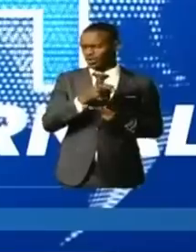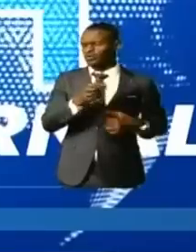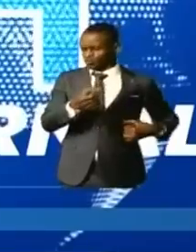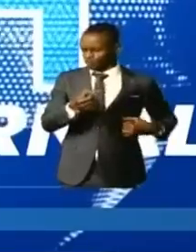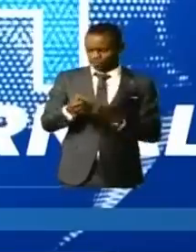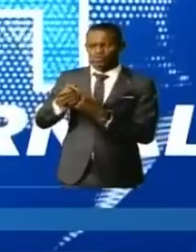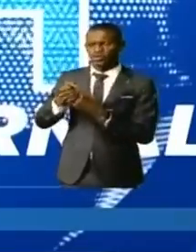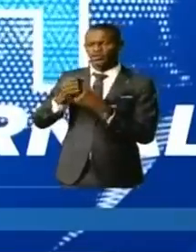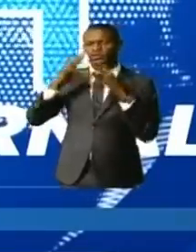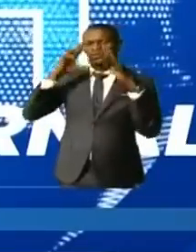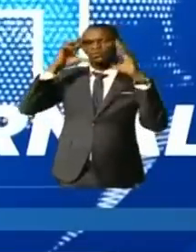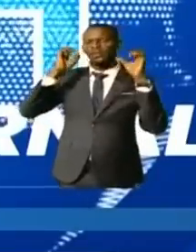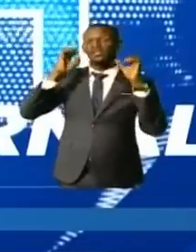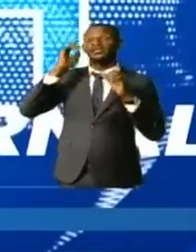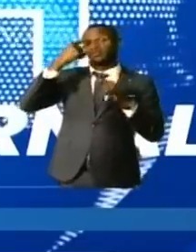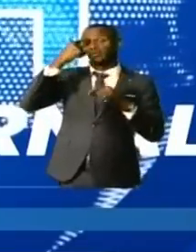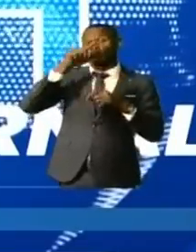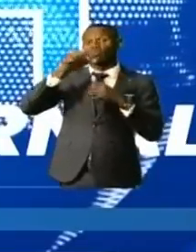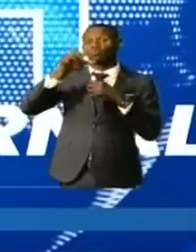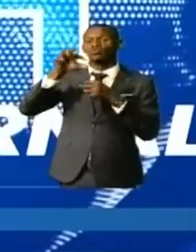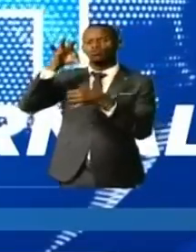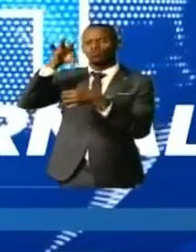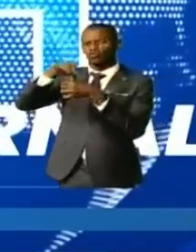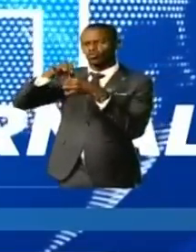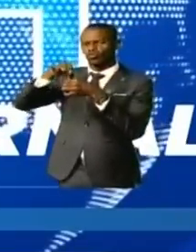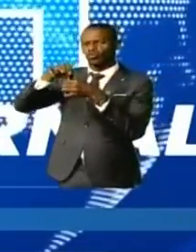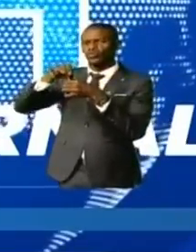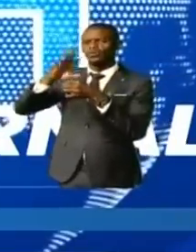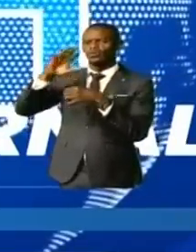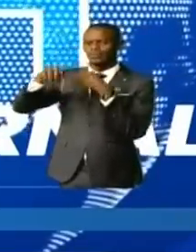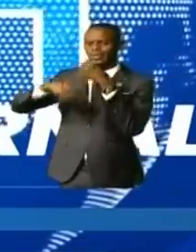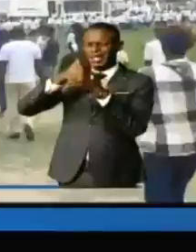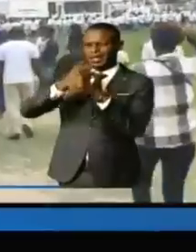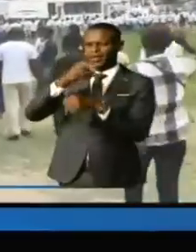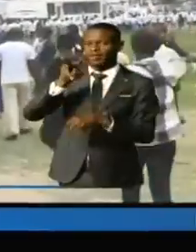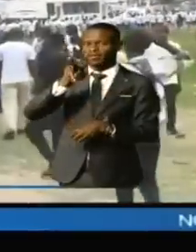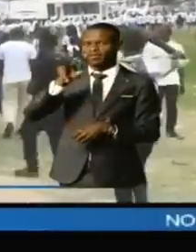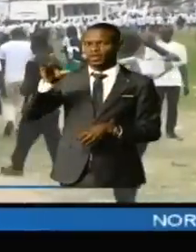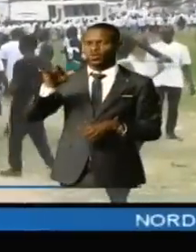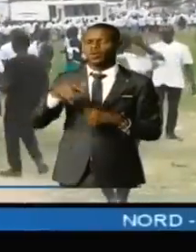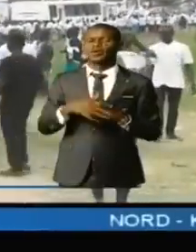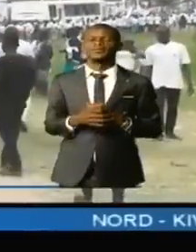la présidentielle de 2023. Luxon Kabbalah, Bijou Ekamba pour le reportage.